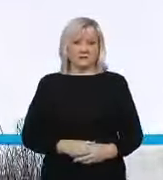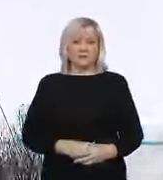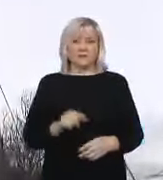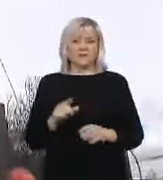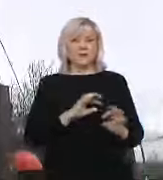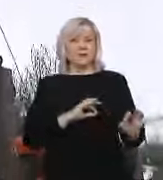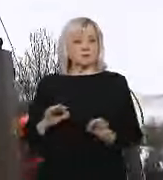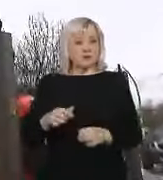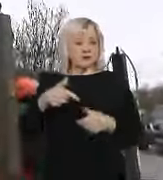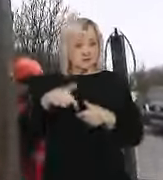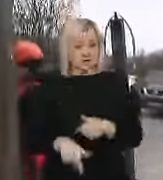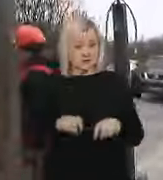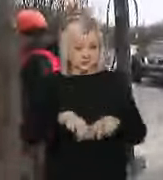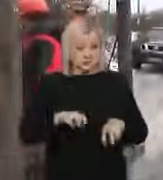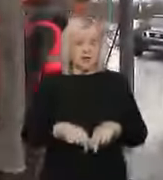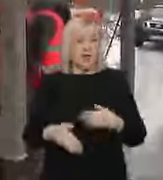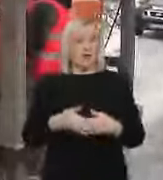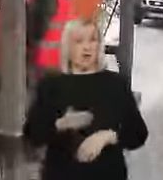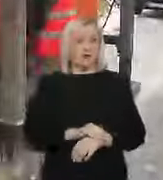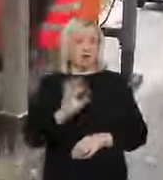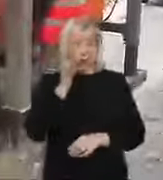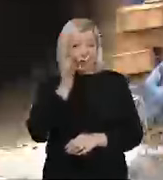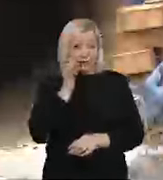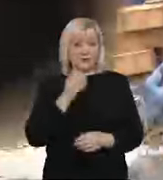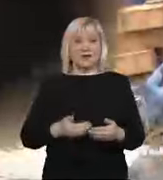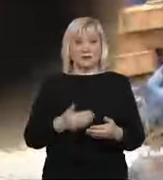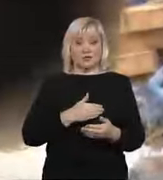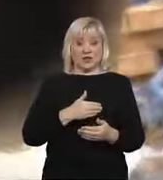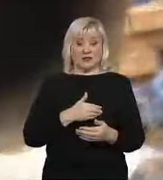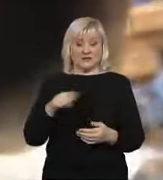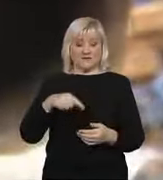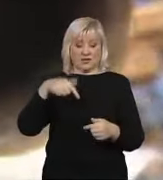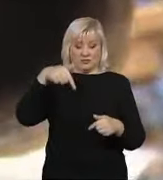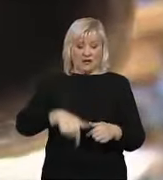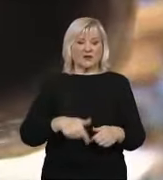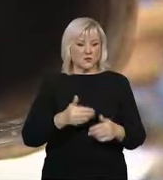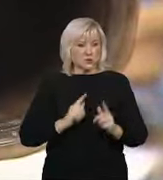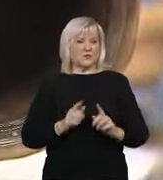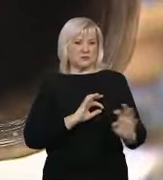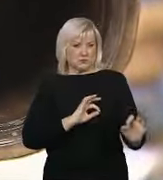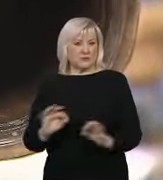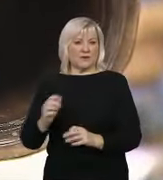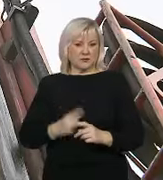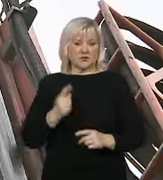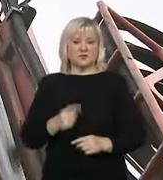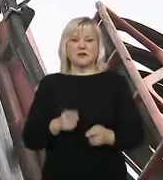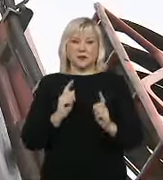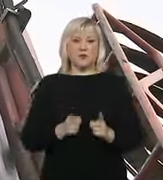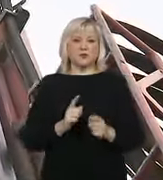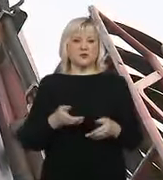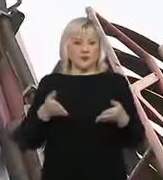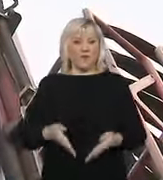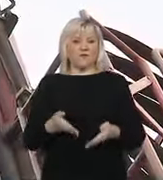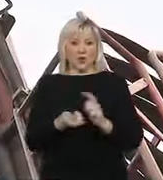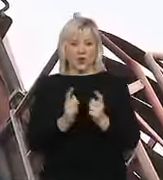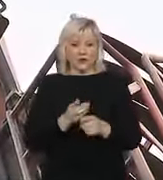Chystaný geologický vrt nedaleko obce Ořech. Před spuštěním vrtáku je nutné ho řádně připravit. Vyřídit si vstupy na pozemky s